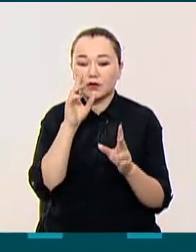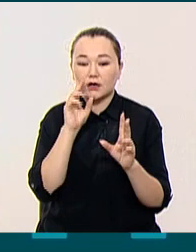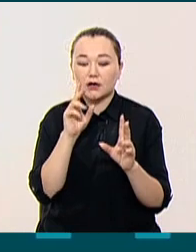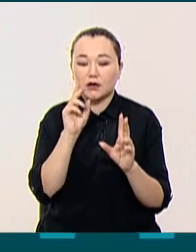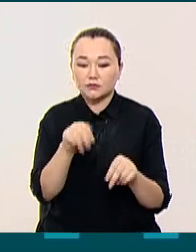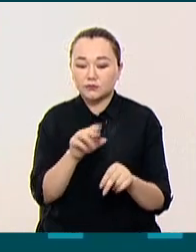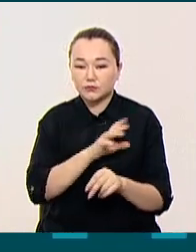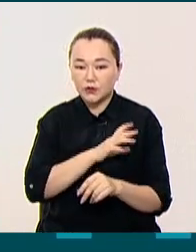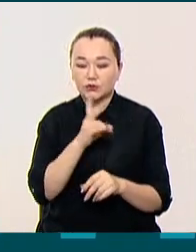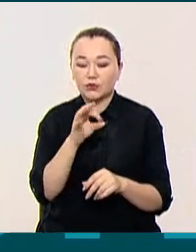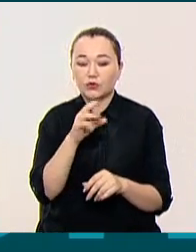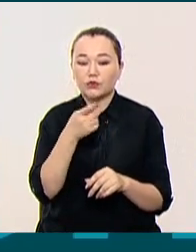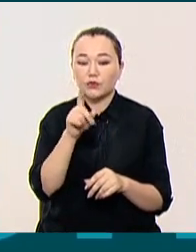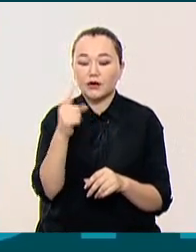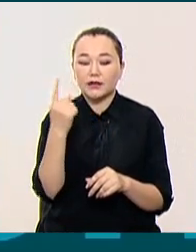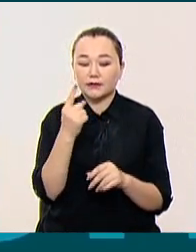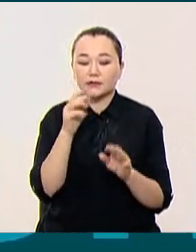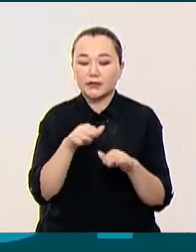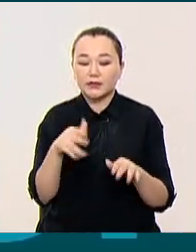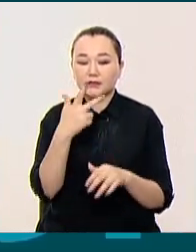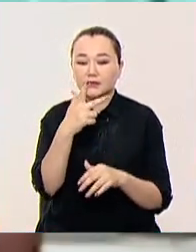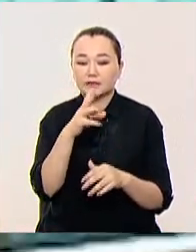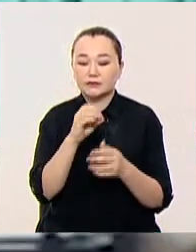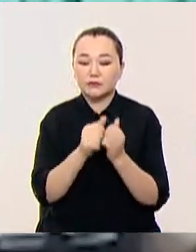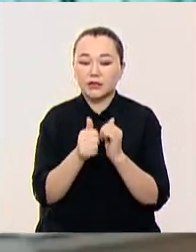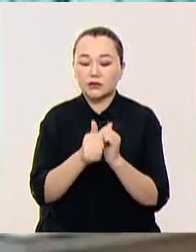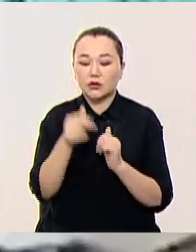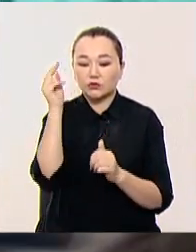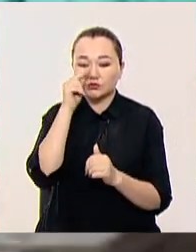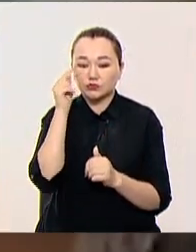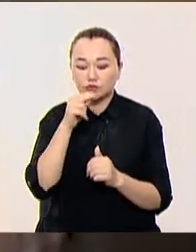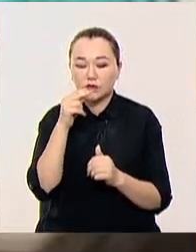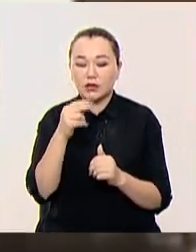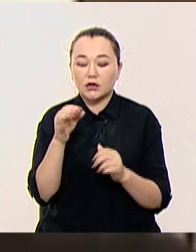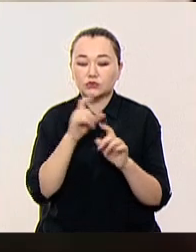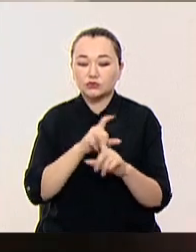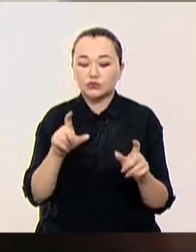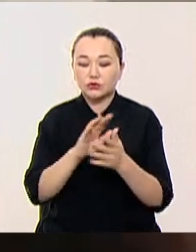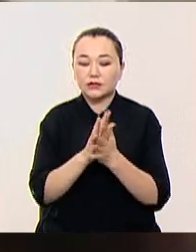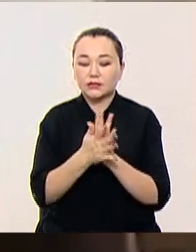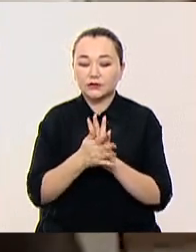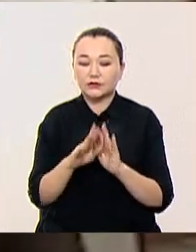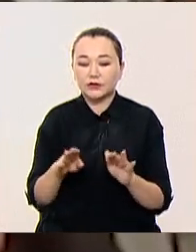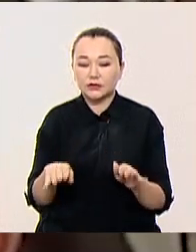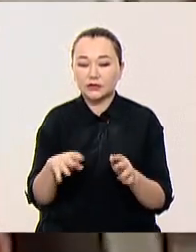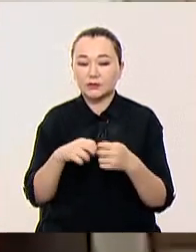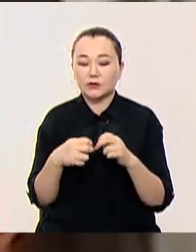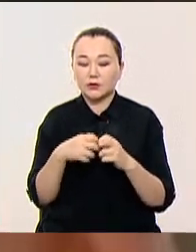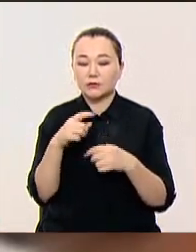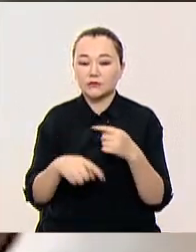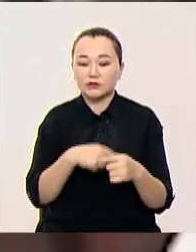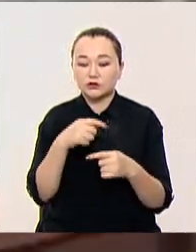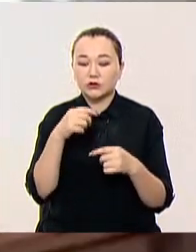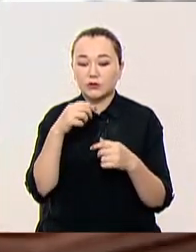Шоңжы ауылындағы нөмірі бірінші мектепте балалар үш ауысыммен білім алуда. Мектепке сыймай жатқан балалардың мәселесі келер жылы